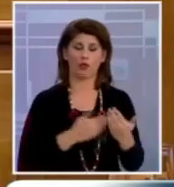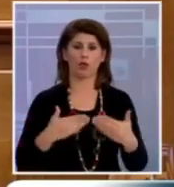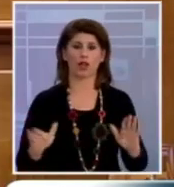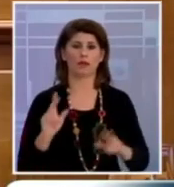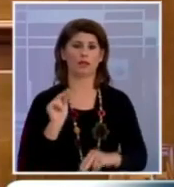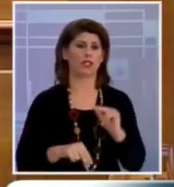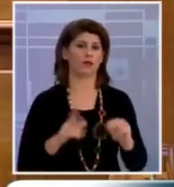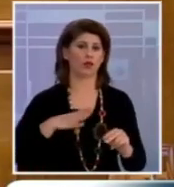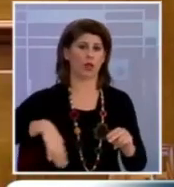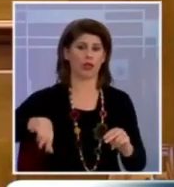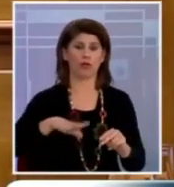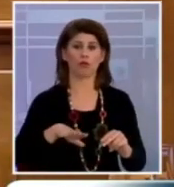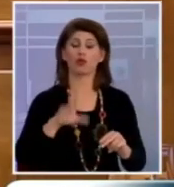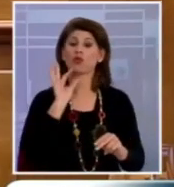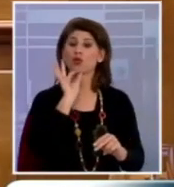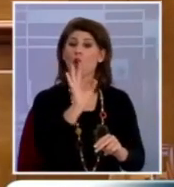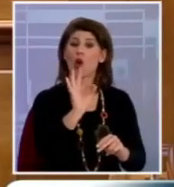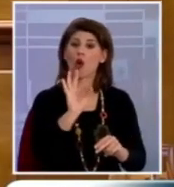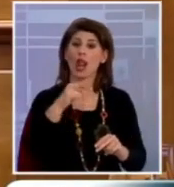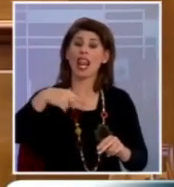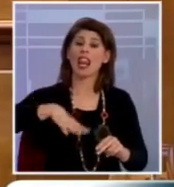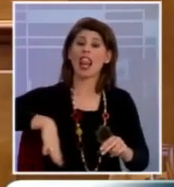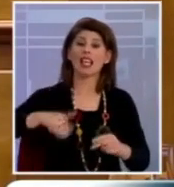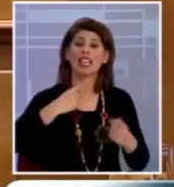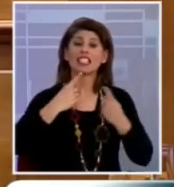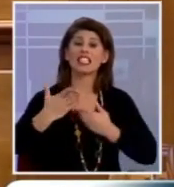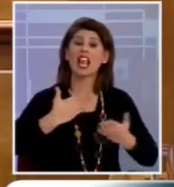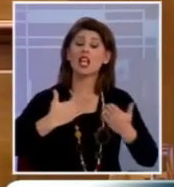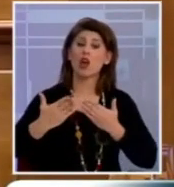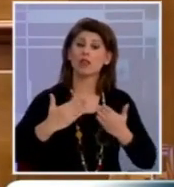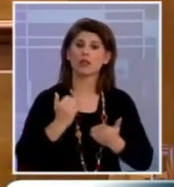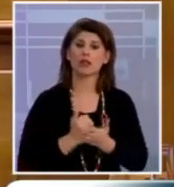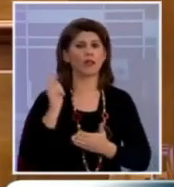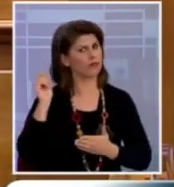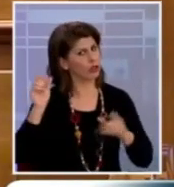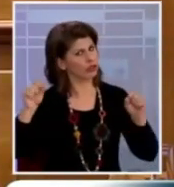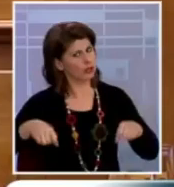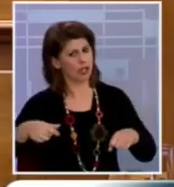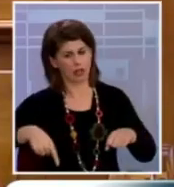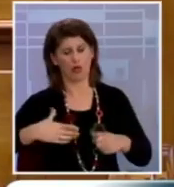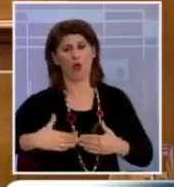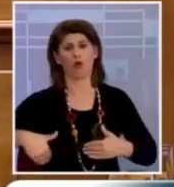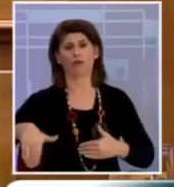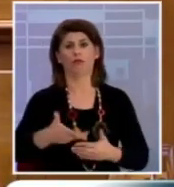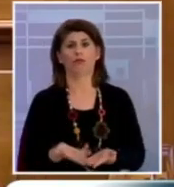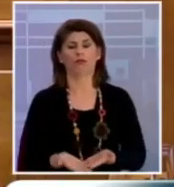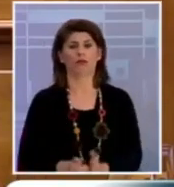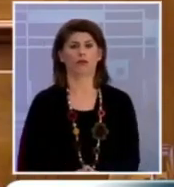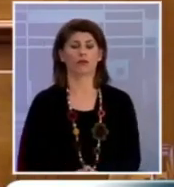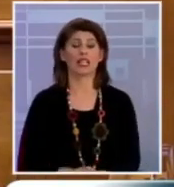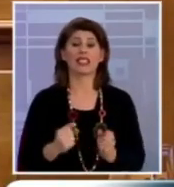λαού. Επιδιώκουμε λαϊκή συνεννόηση, αλλά και πολιτική συνένεση εδώ. Στη βάση,